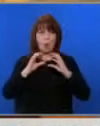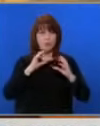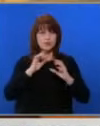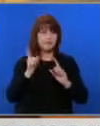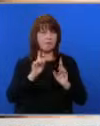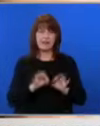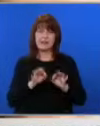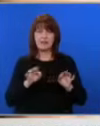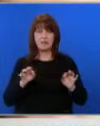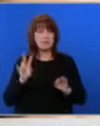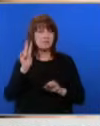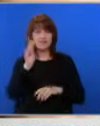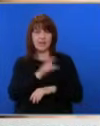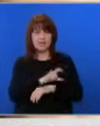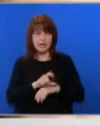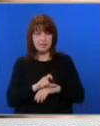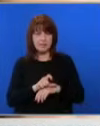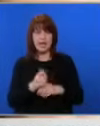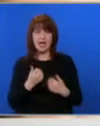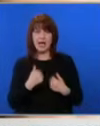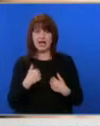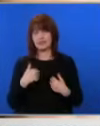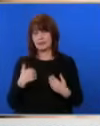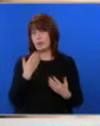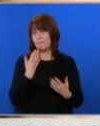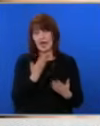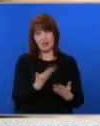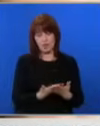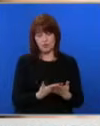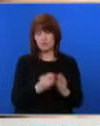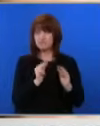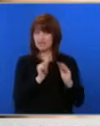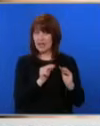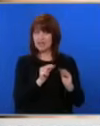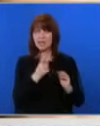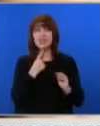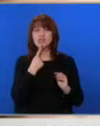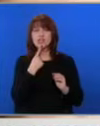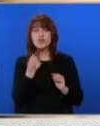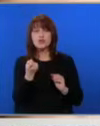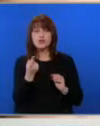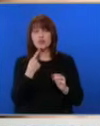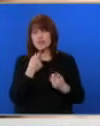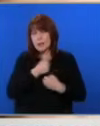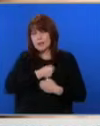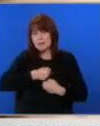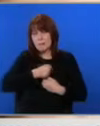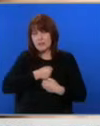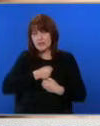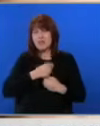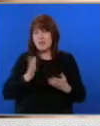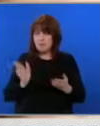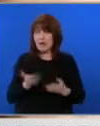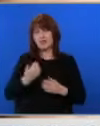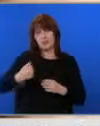недълго, 2 седмици. И аз си предложих. Казах, защо да се измъчваме? Нека